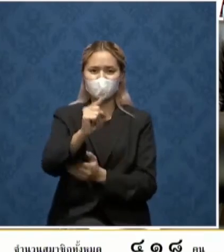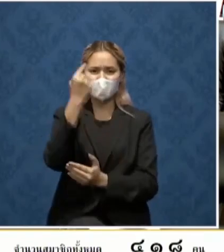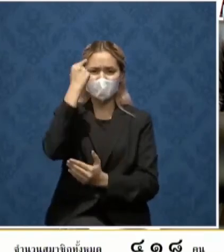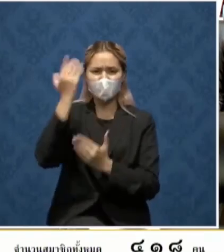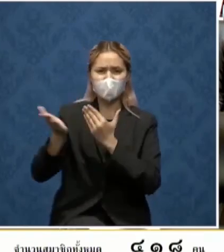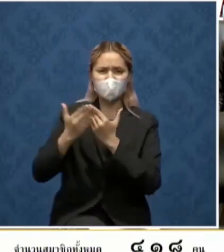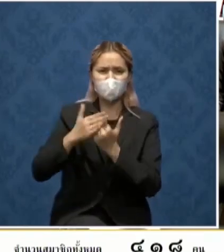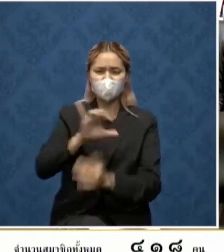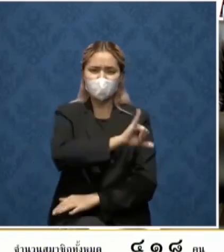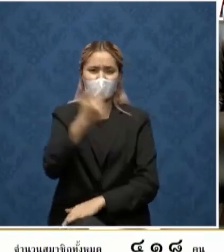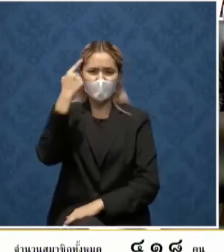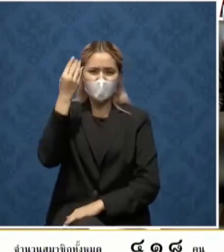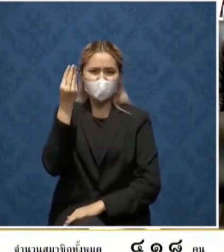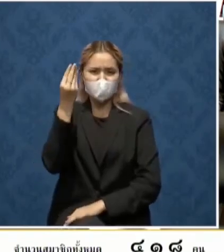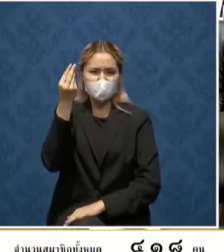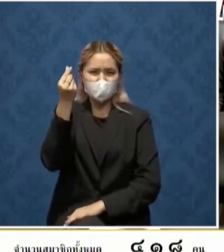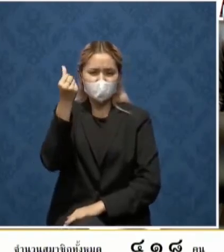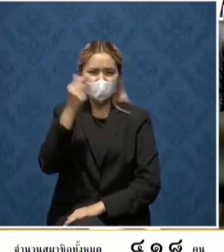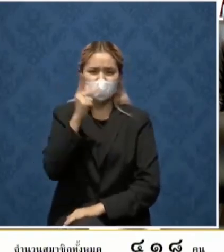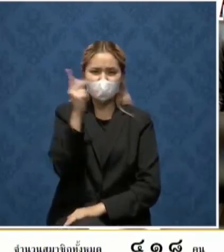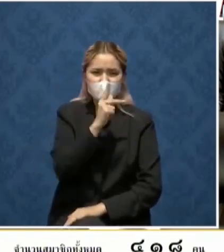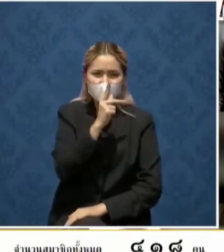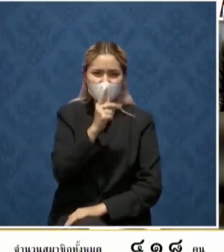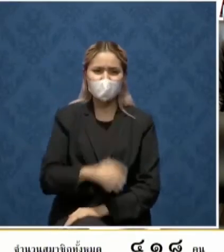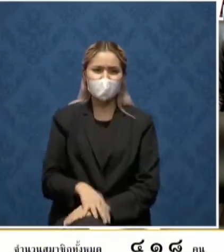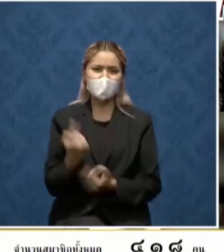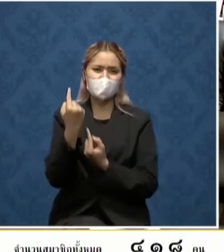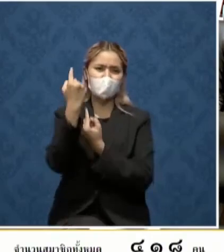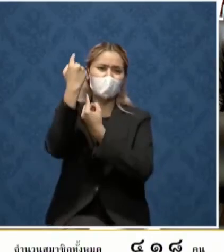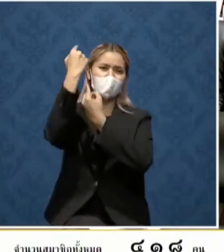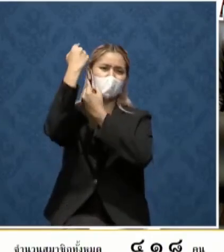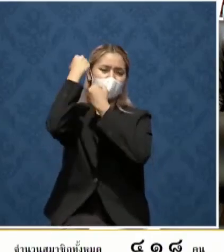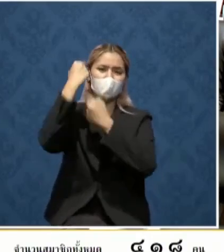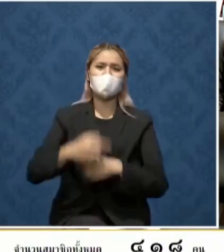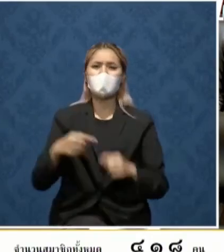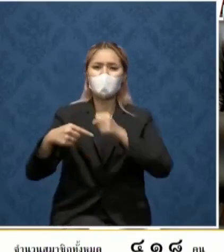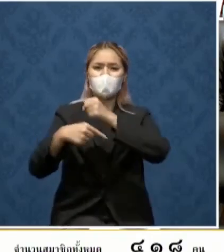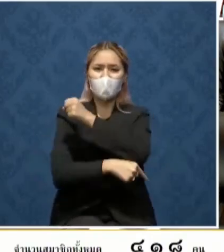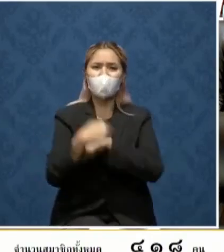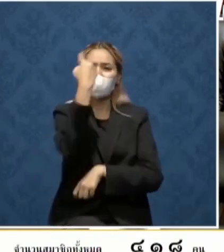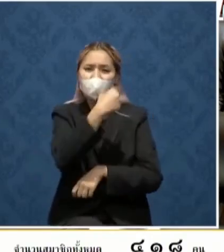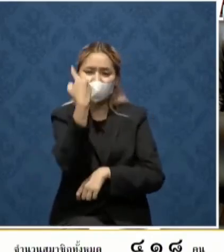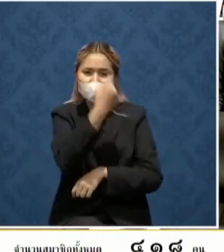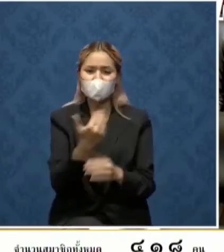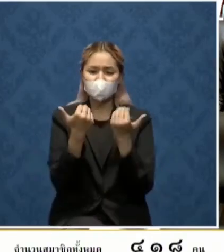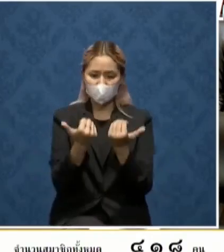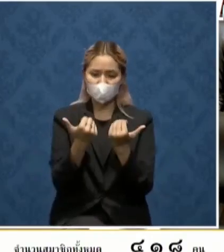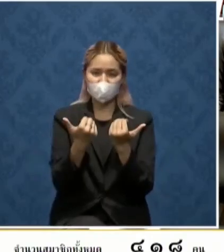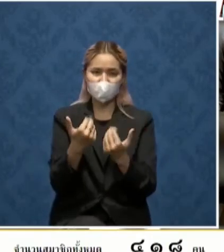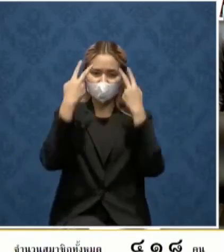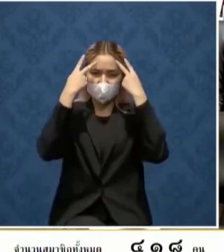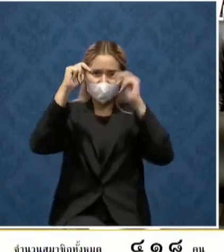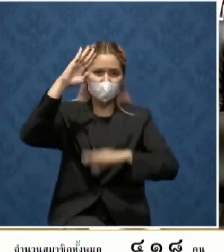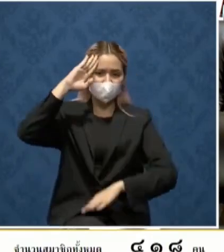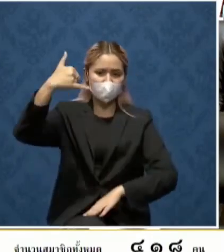ทวิบัติมากครัมนเกี่ยวอะไรกครัว่าใครในอดีตที่ไหนจะทจหล Corruptionแต่ประเด็นมคอว่าท่านแก้ไขปญหา